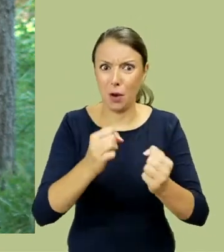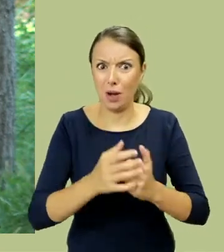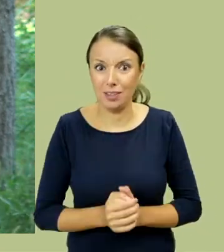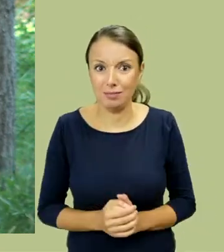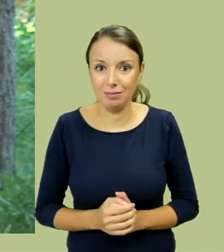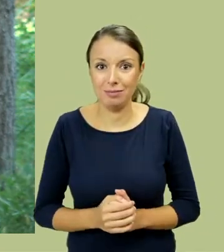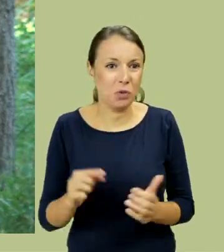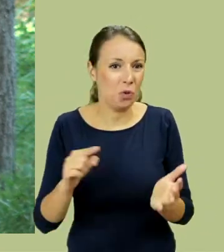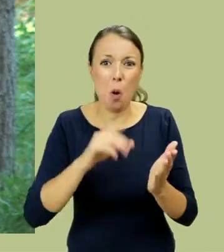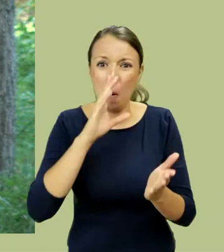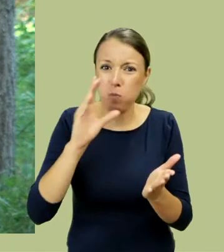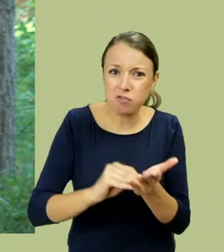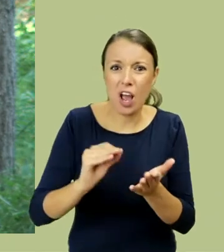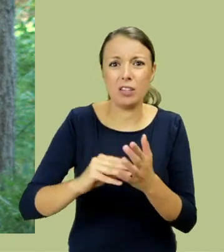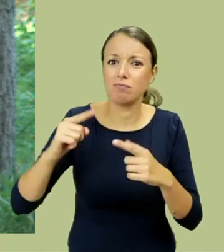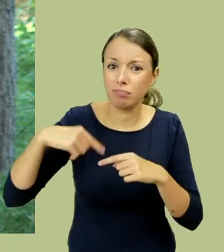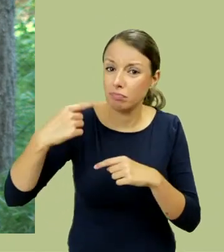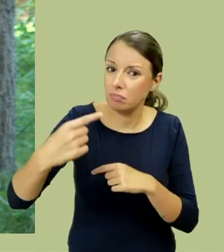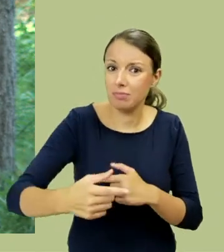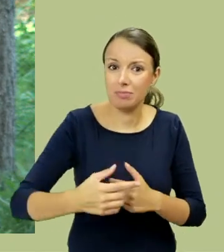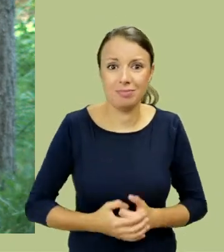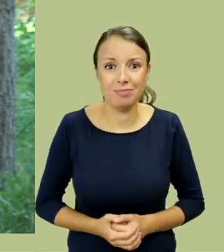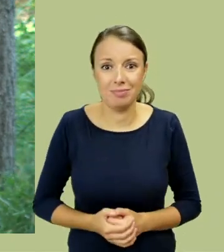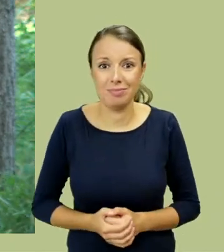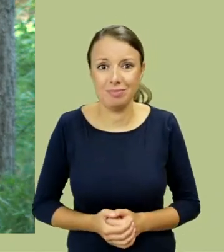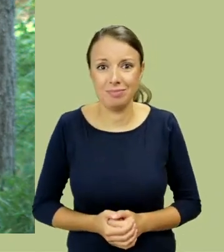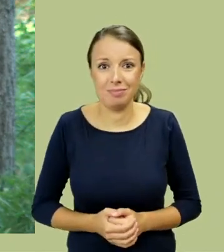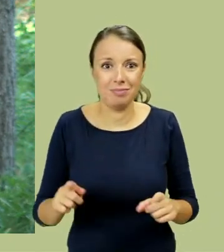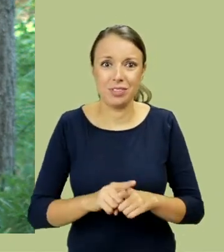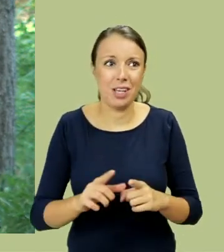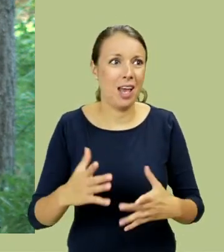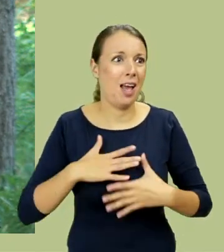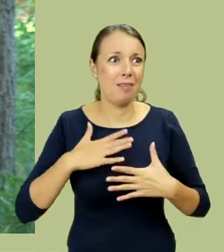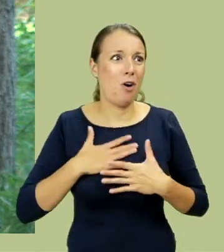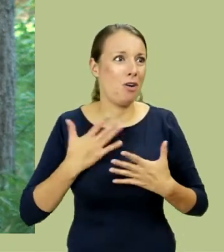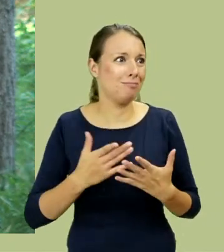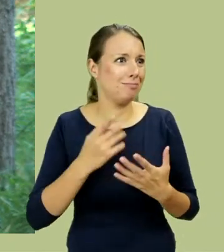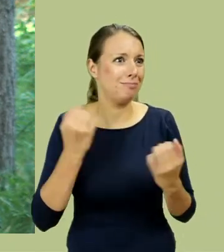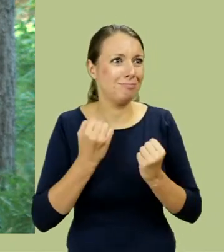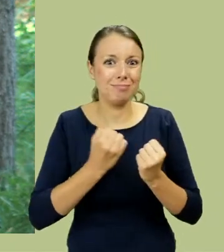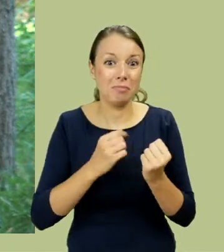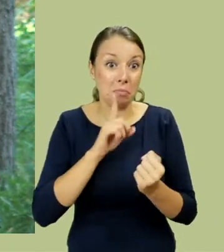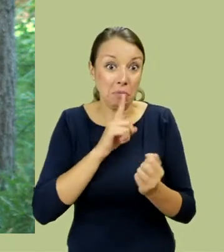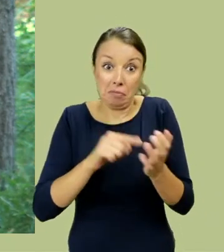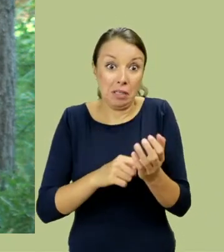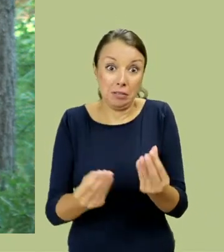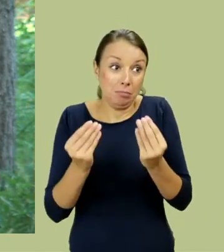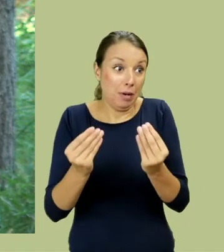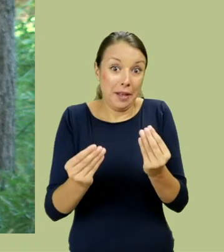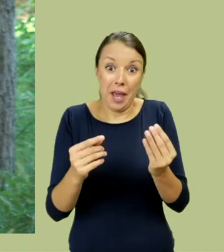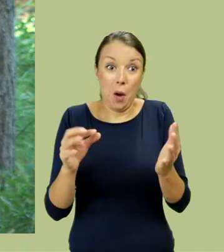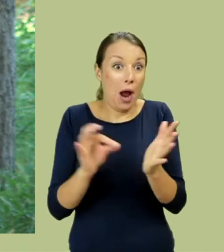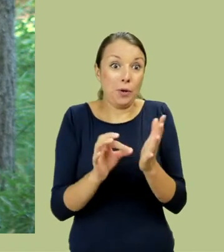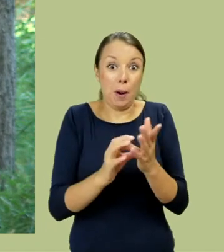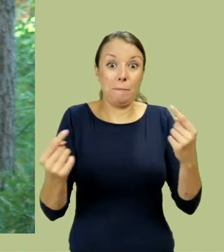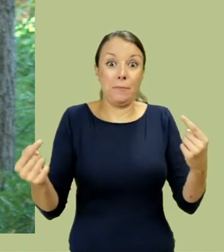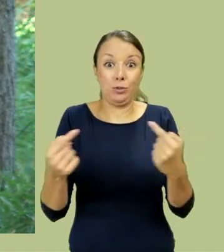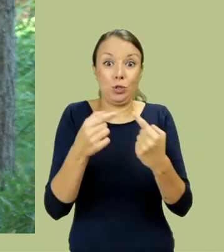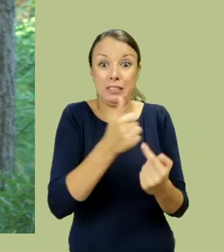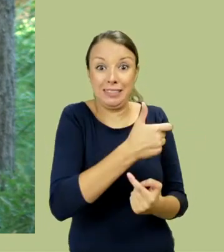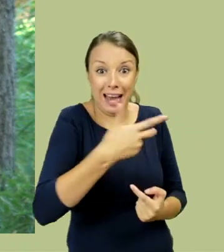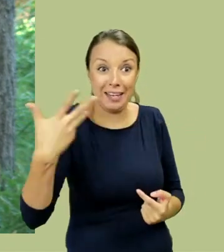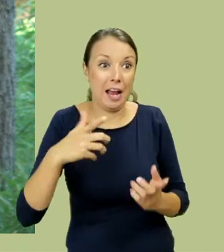powtarzany, opowiadany, zresztą taki emocjonujący, że mógłby być świetną sceną w serialu, w filmie